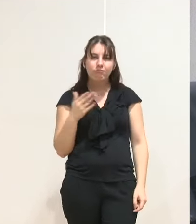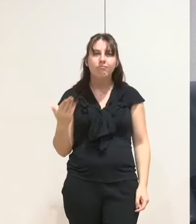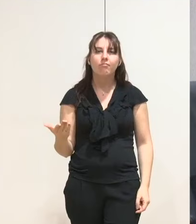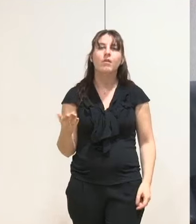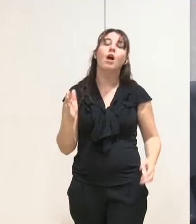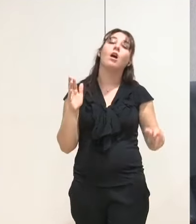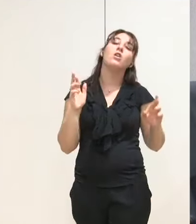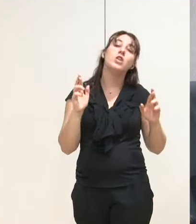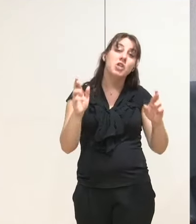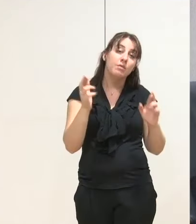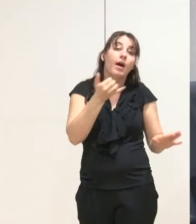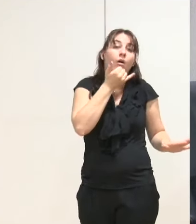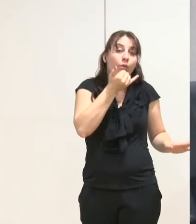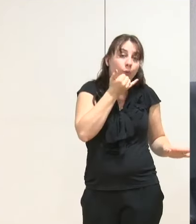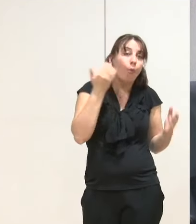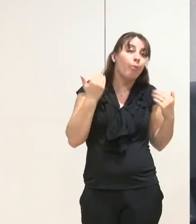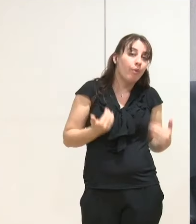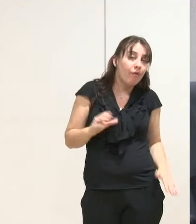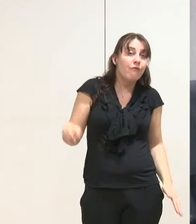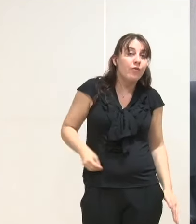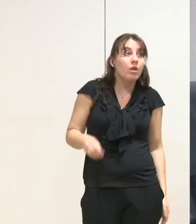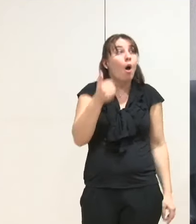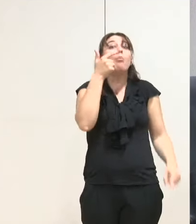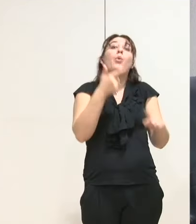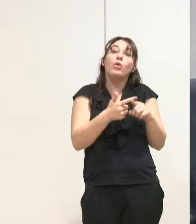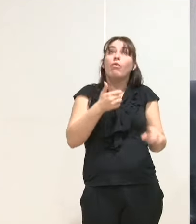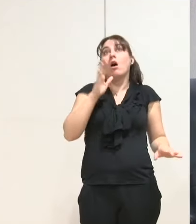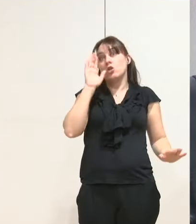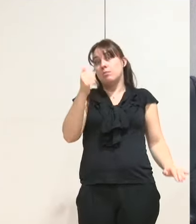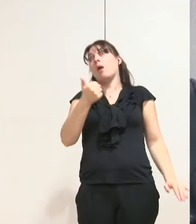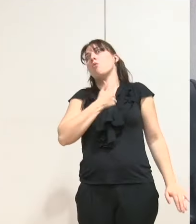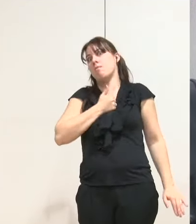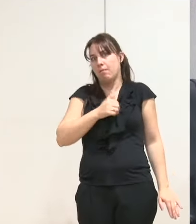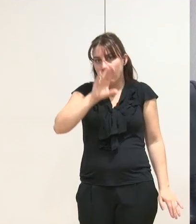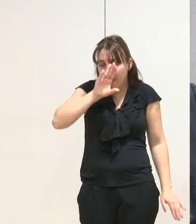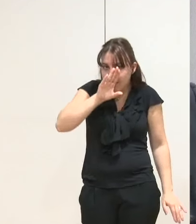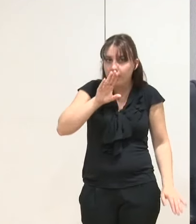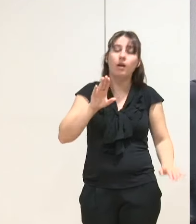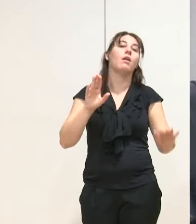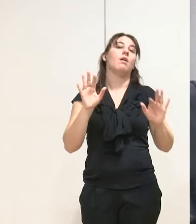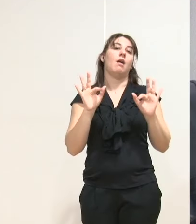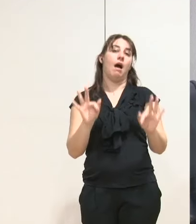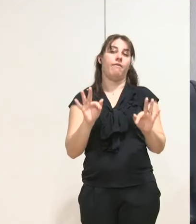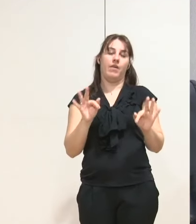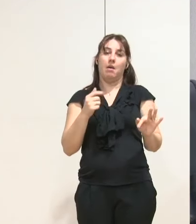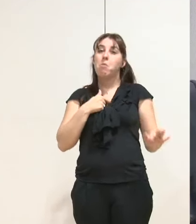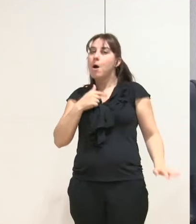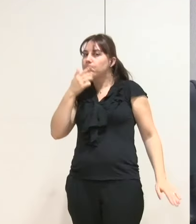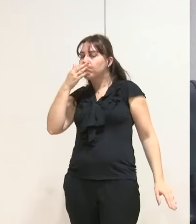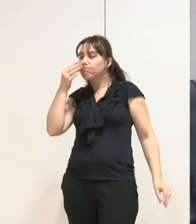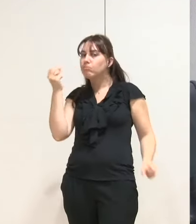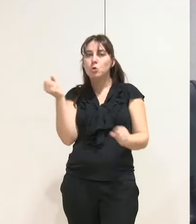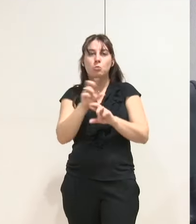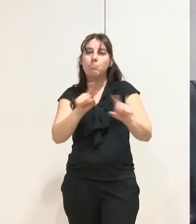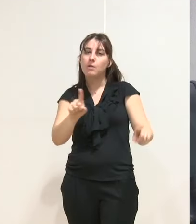espérant me tromper pour une fois sur ce dossier que je ne suis pas sûr qu'